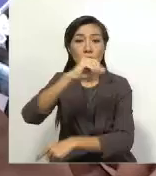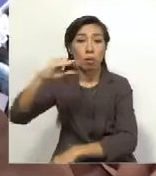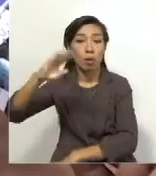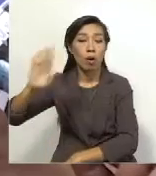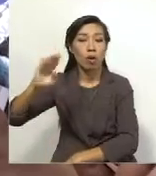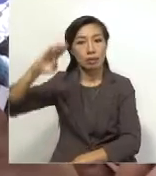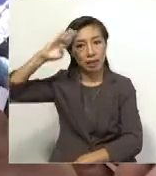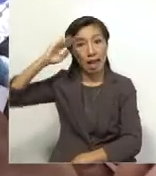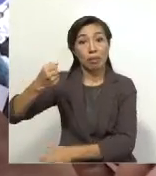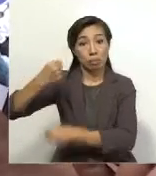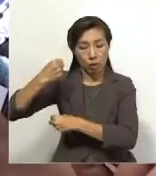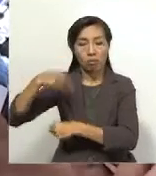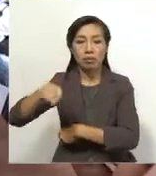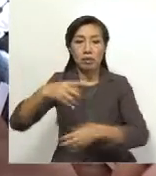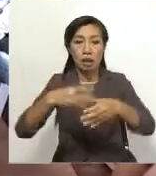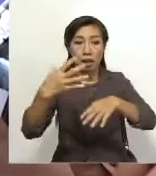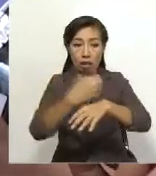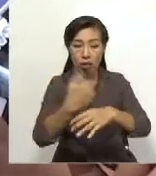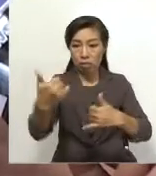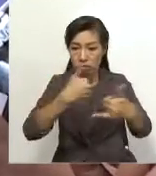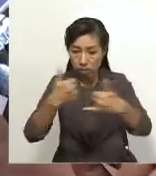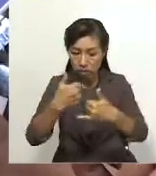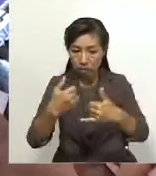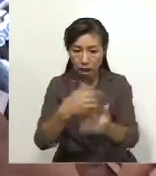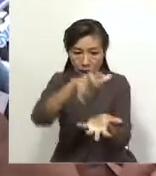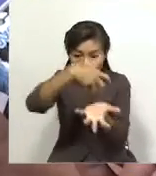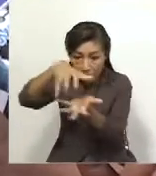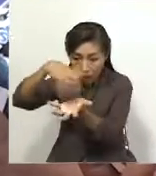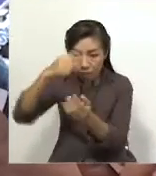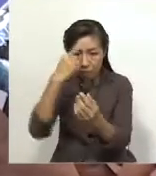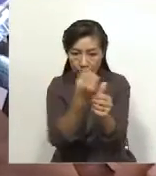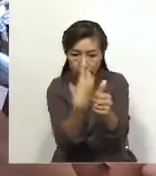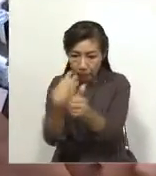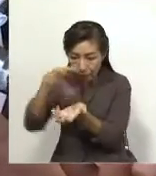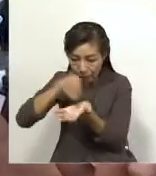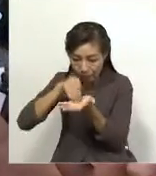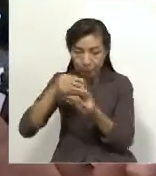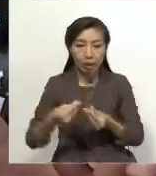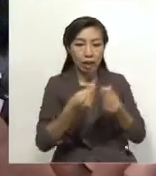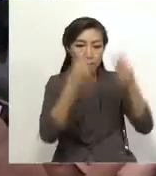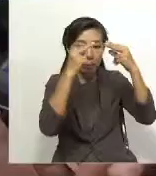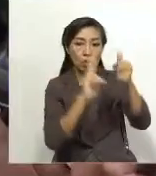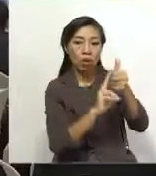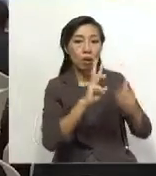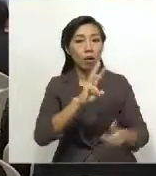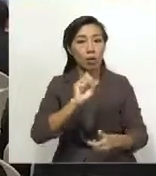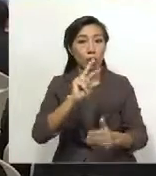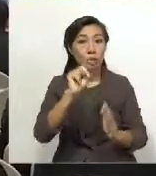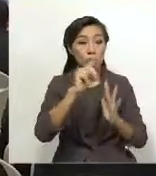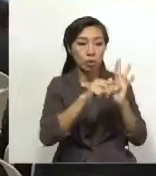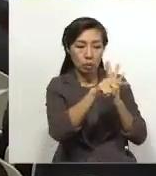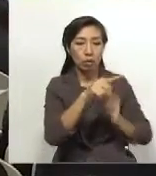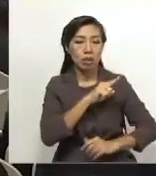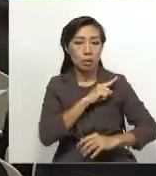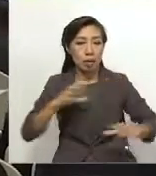ดยจะมีการรับทราบข้อเสนอต่างๆไปดำเนินการตามขั้นตอนและมอบหมายให้ทางด้านของท่านวิษณุเครืองามรองนายกรัฐมนตรีเป็